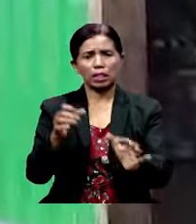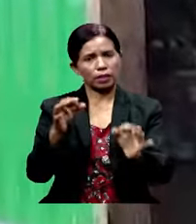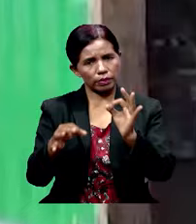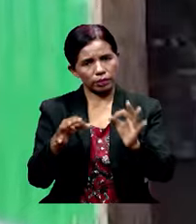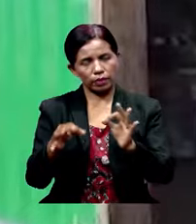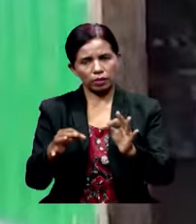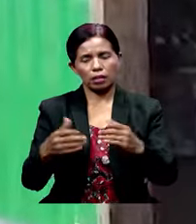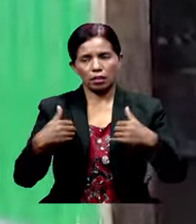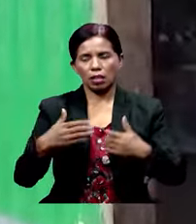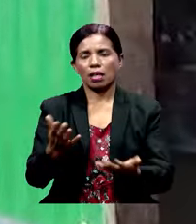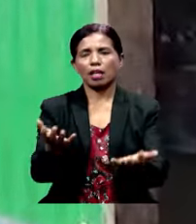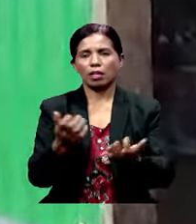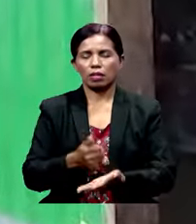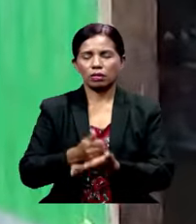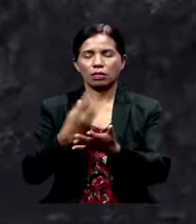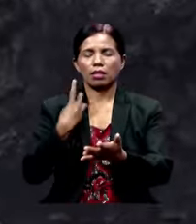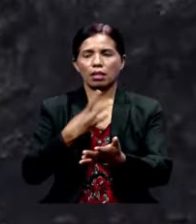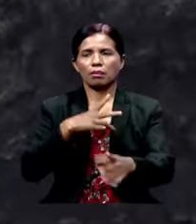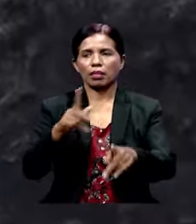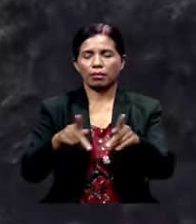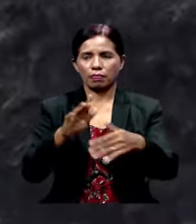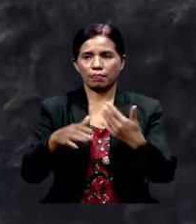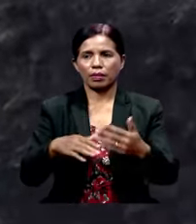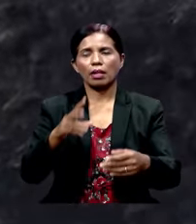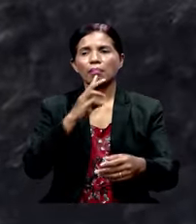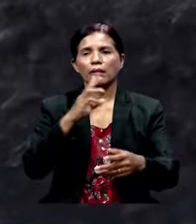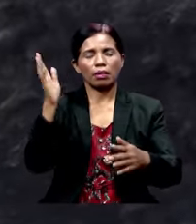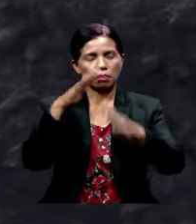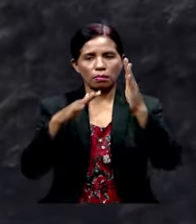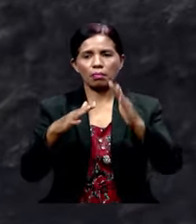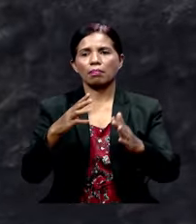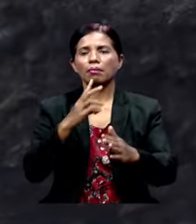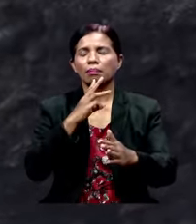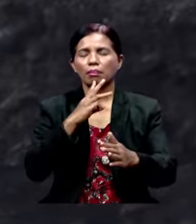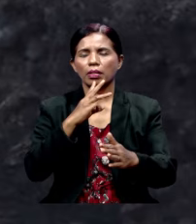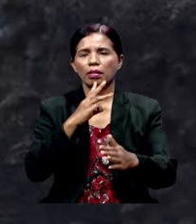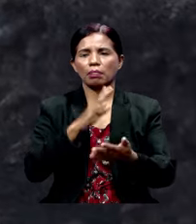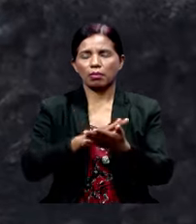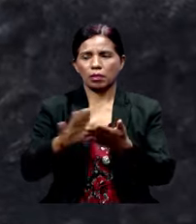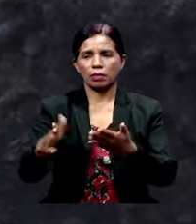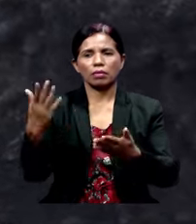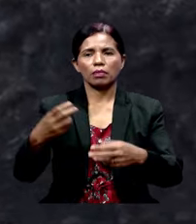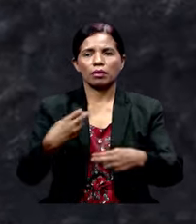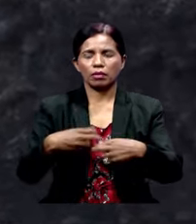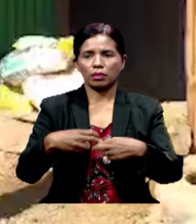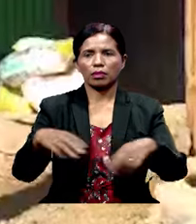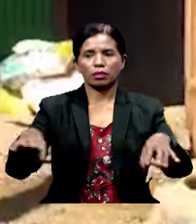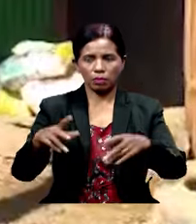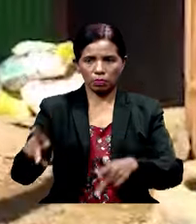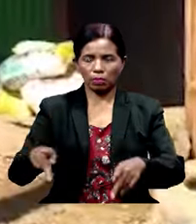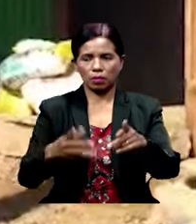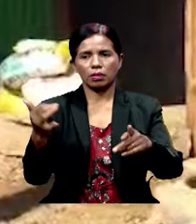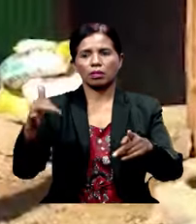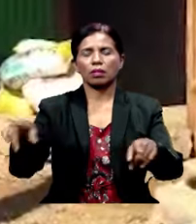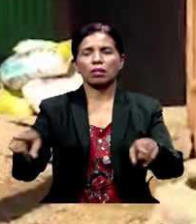iha intensa wa to azura ami komunitari ya be kelka vila problema falta be mos ya Kelikai centro, fomos impacto ba servisu publiku sira,